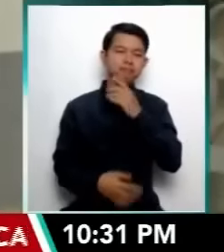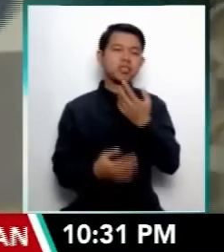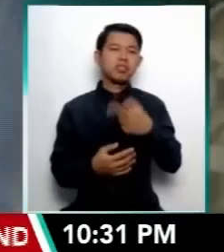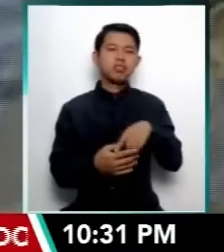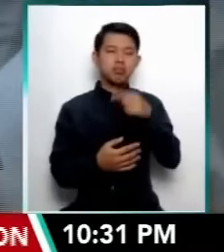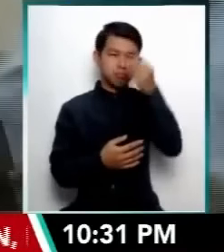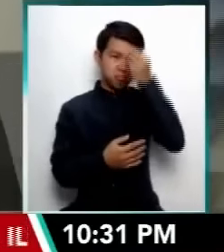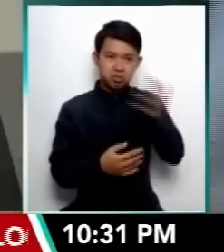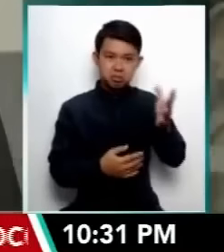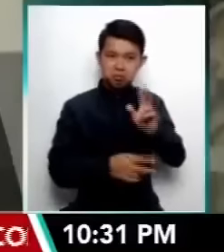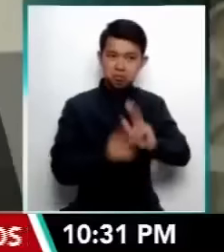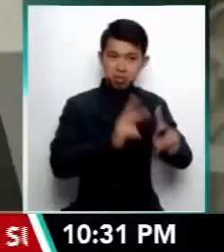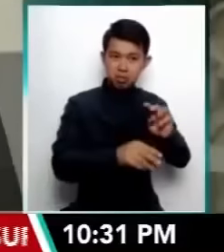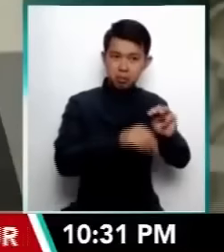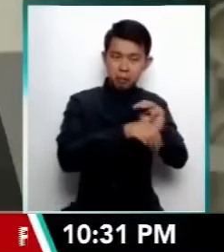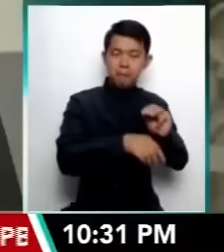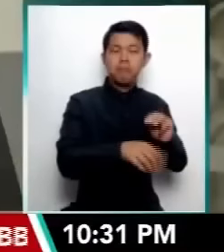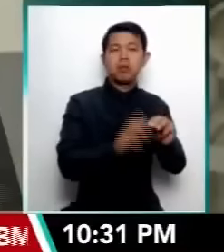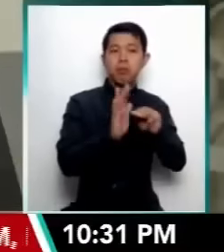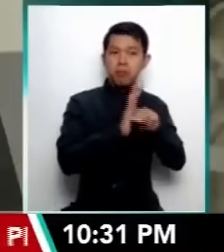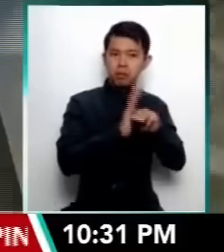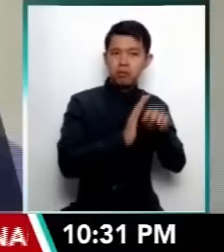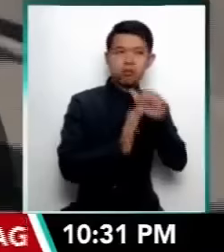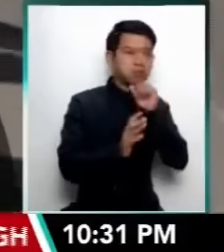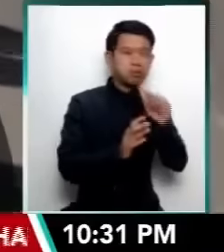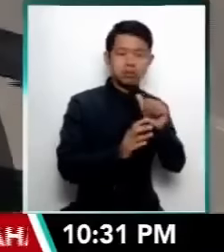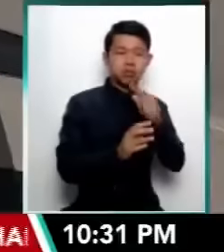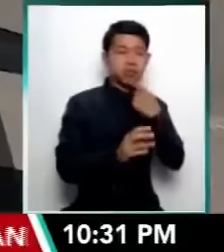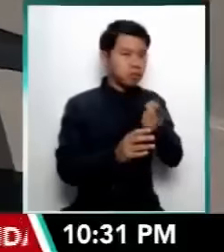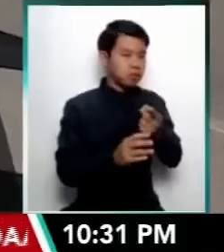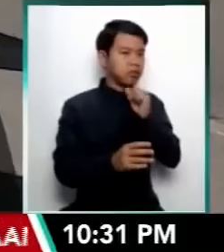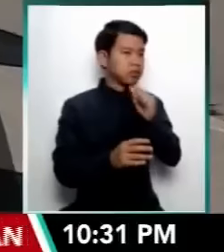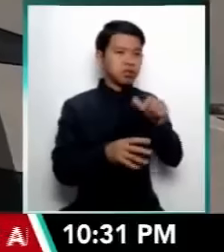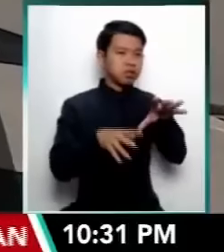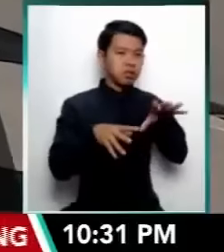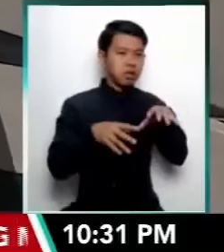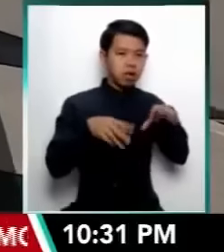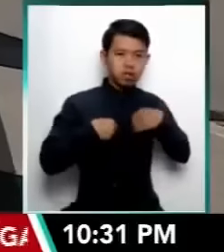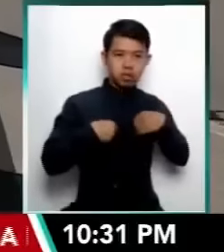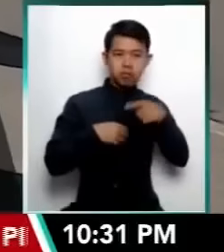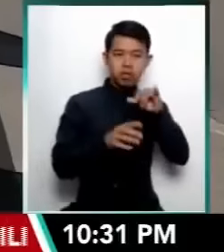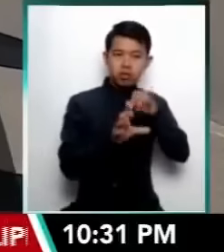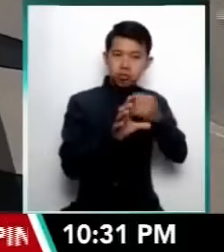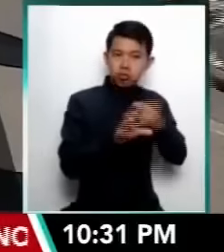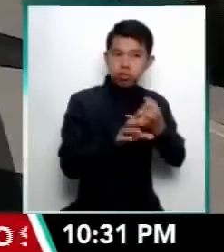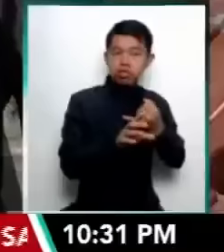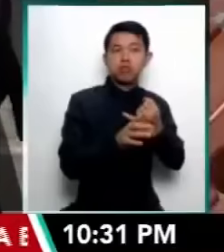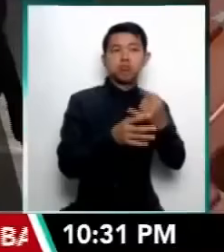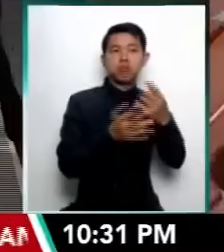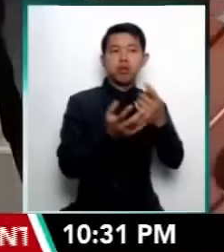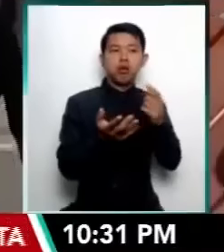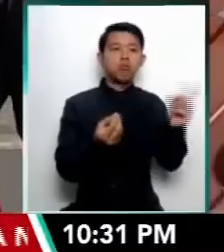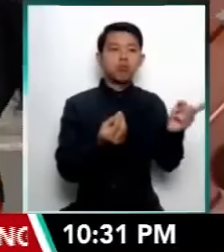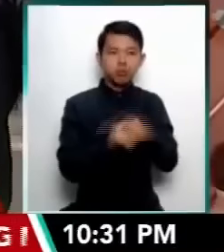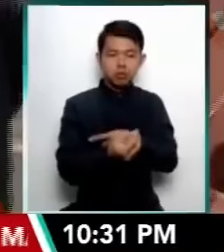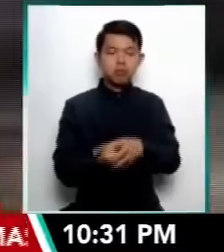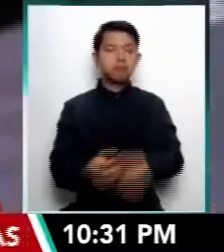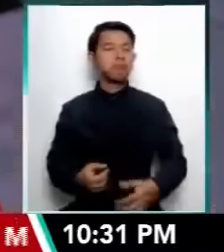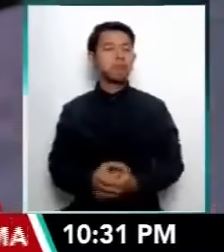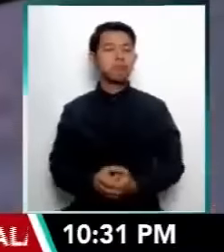hindi siya papayag na mawala ang jeep, yung traditional jeepney. Ang ilang commuter may plano na para bukas. Baling mag-LRT na